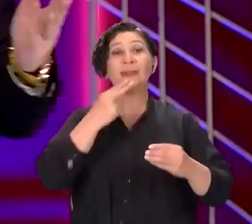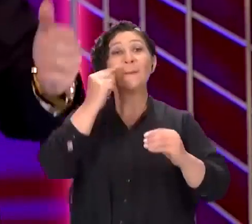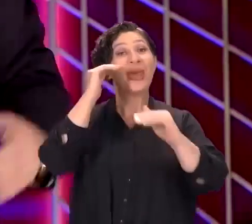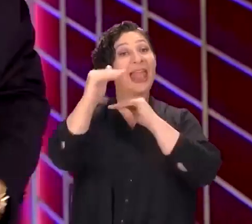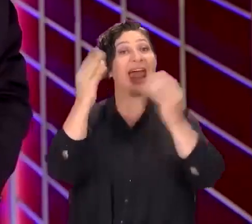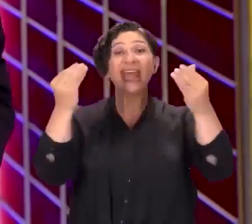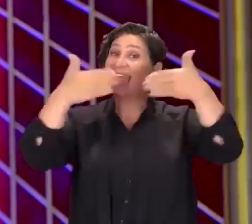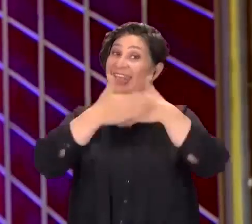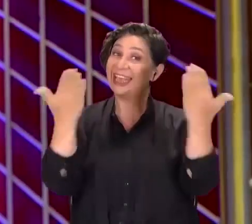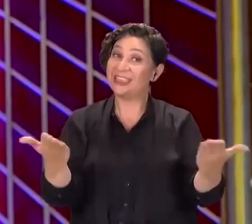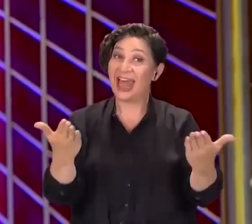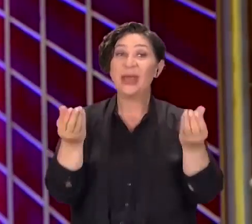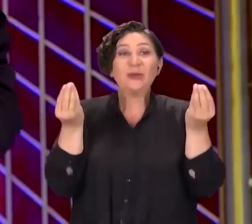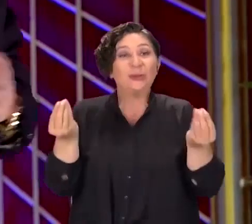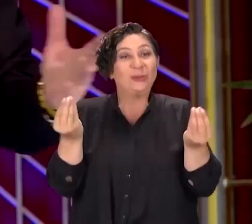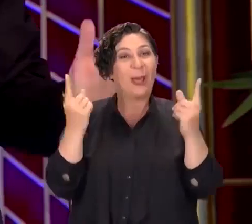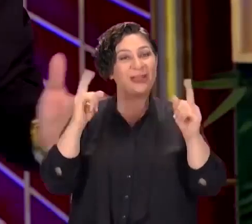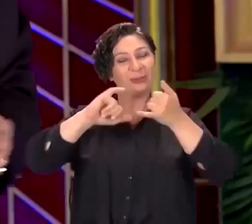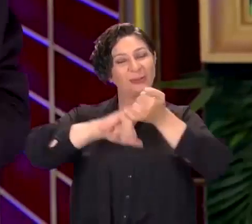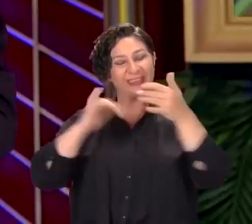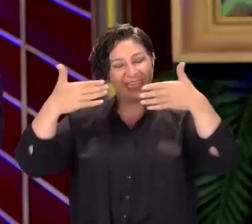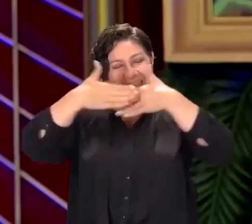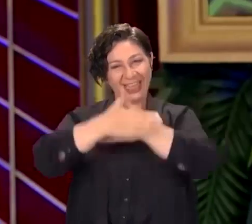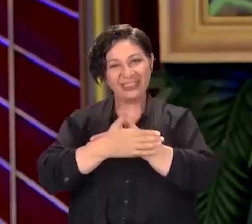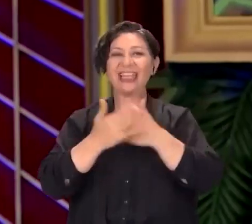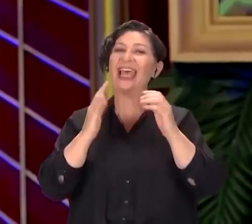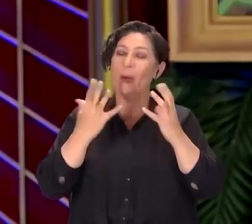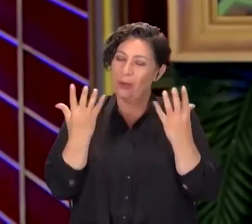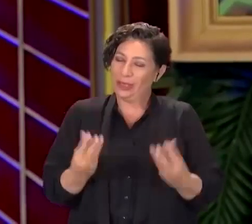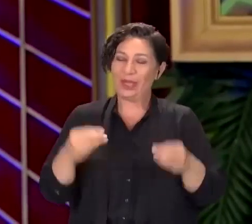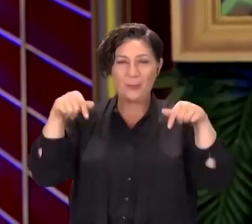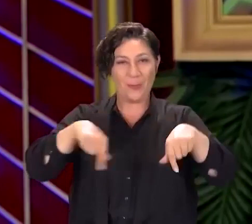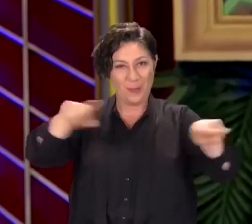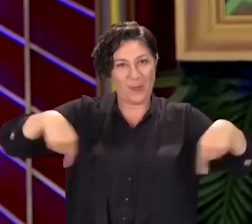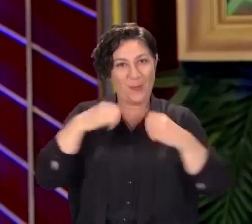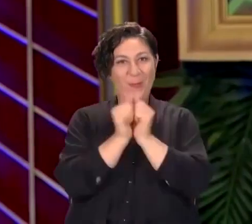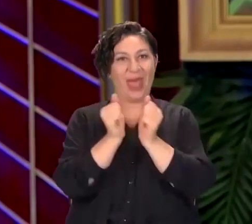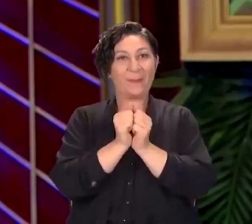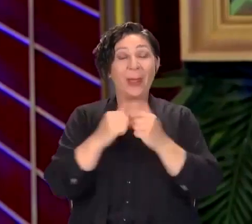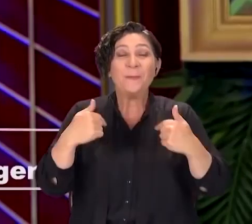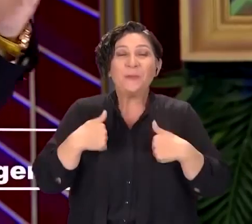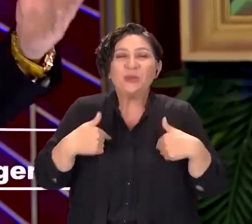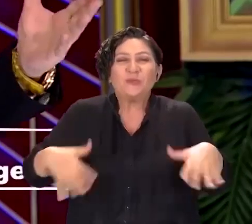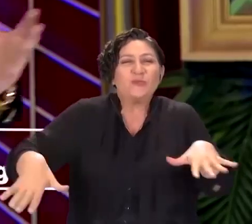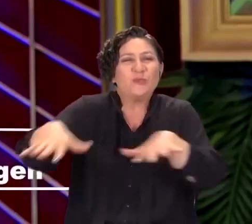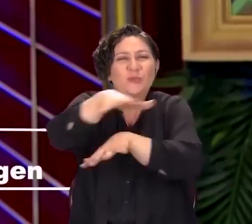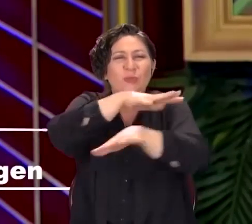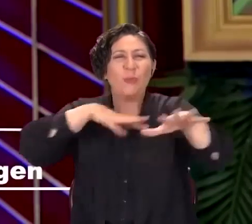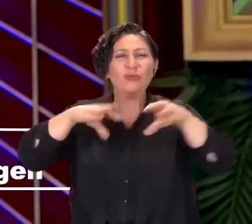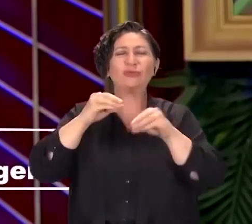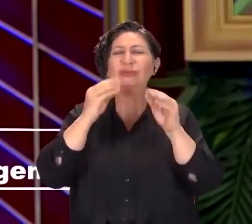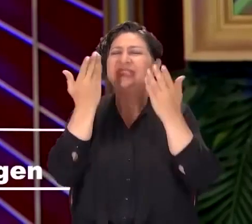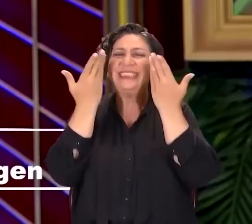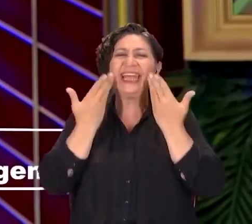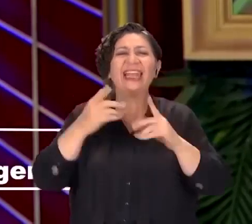Hanımlar, beyler, iyi geceler. Güzel bir cumartesi gecesi geçireceğiz beraber. Bizi bütün